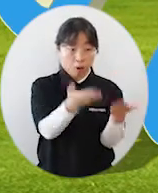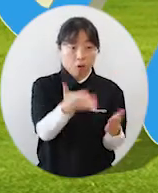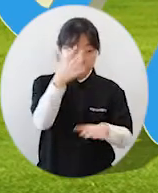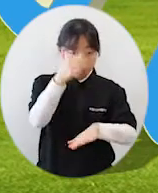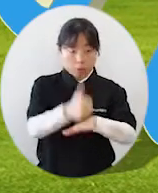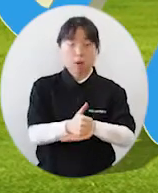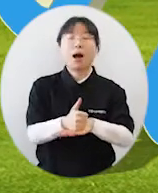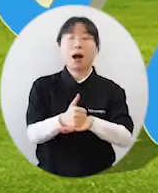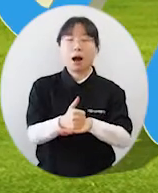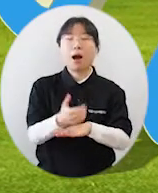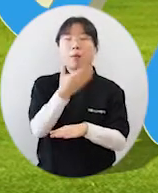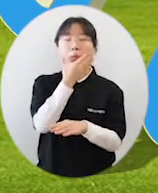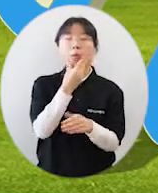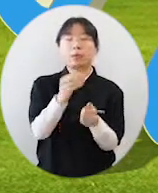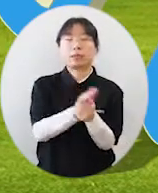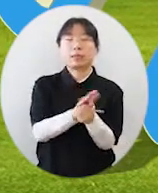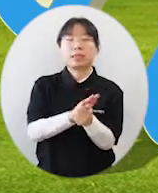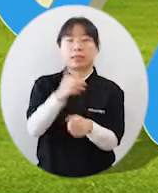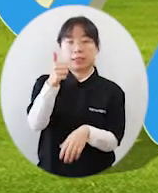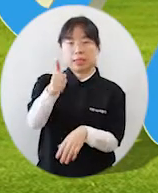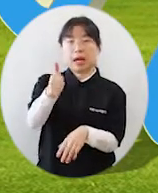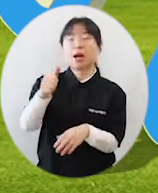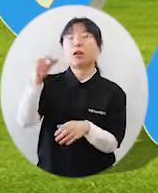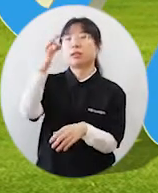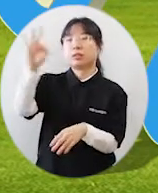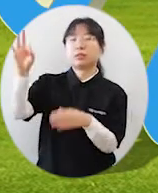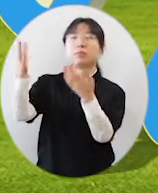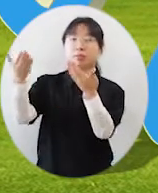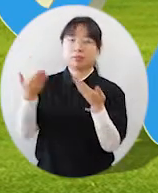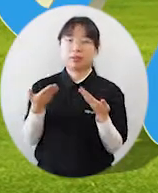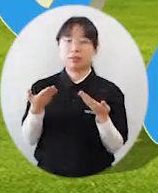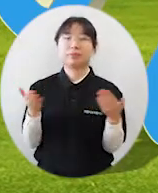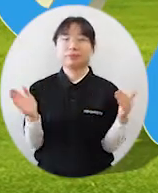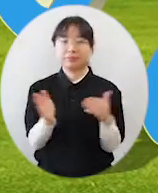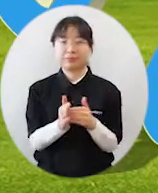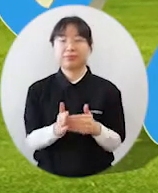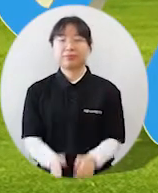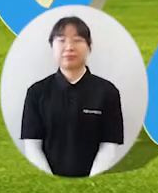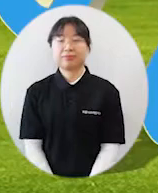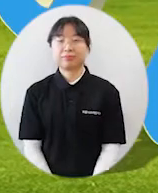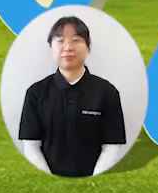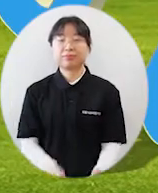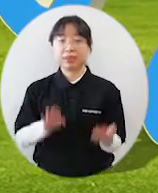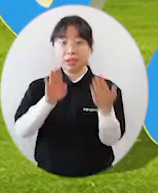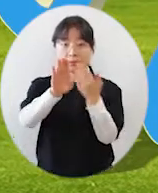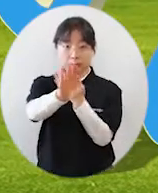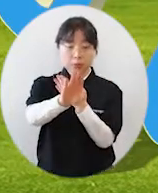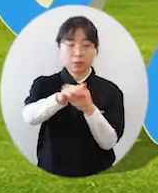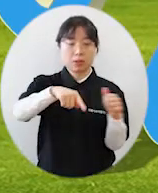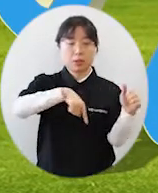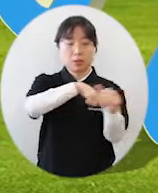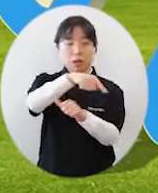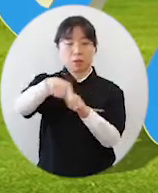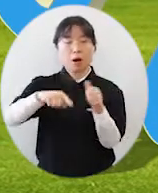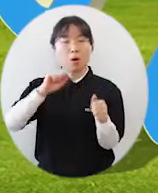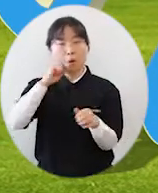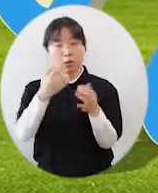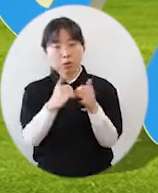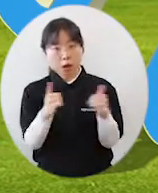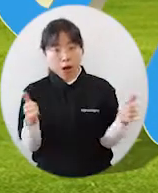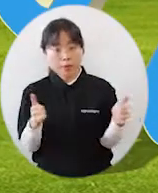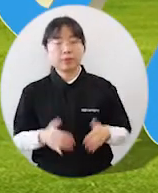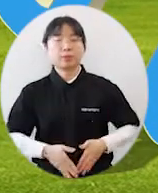성과를 거두며 복지사각지대 해소를 위한 노력 등을 인정받았습니다 앞으로도 어려운 이웃을 기꺼이 보두